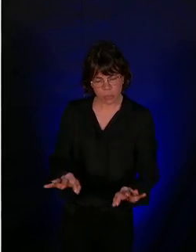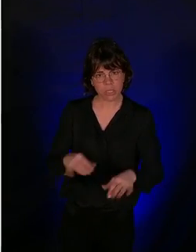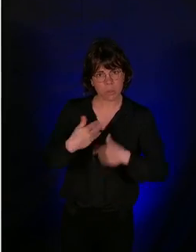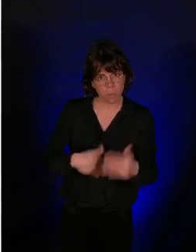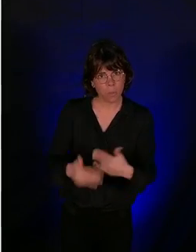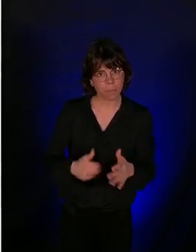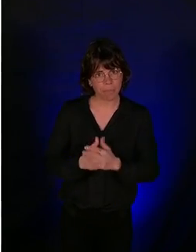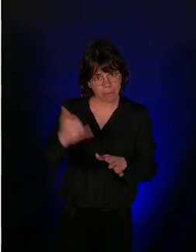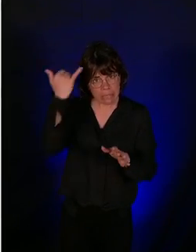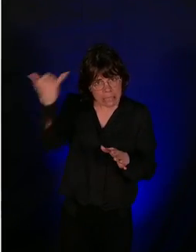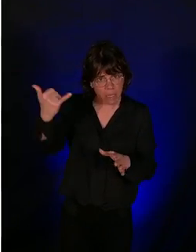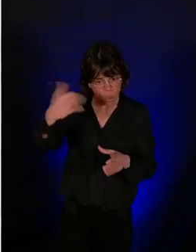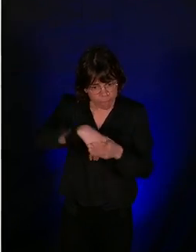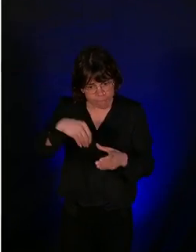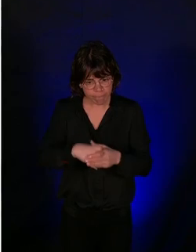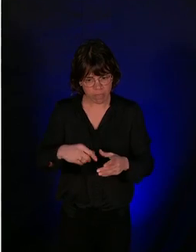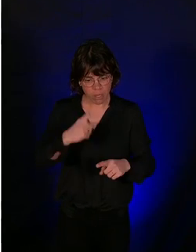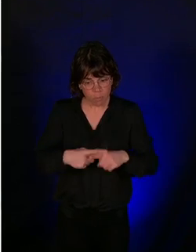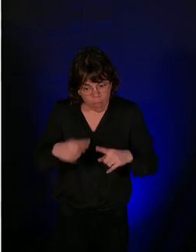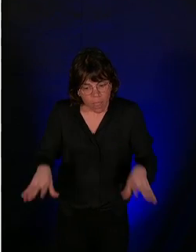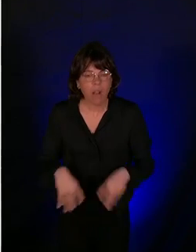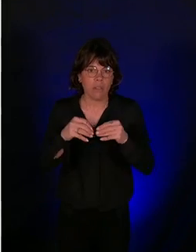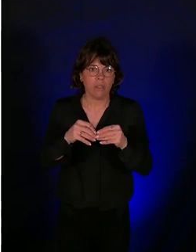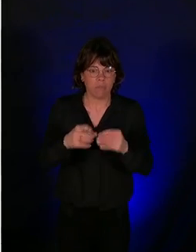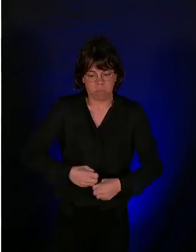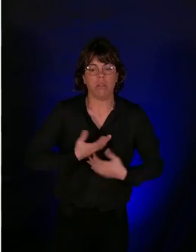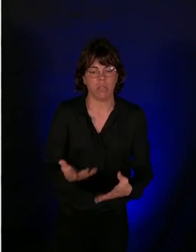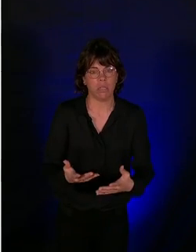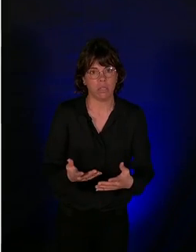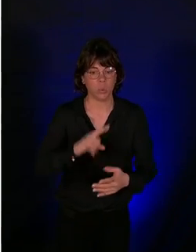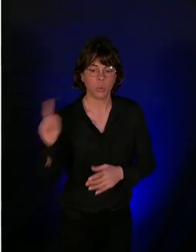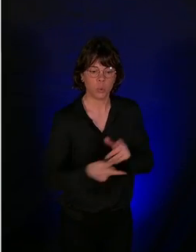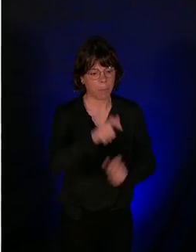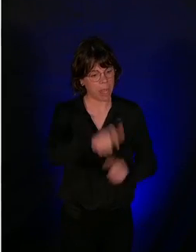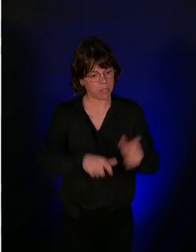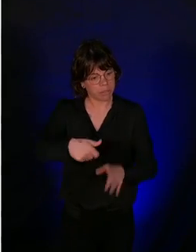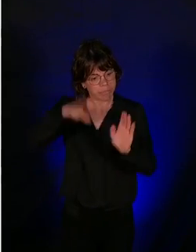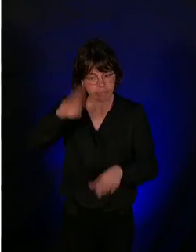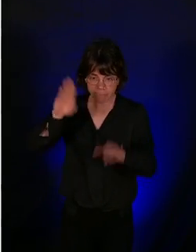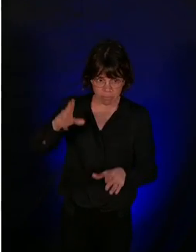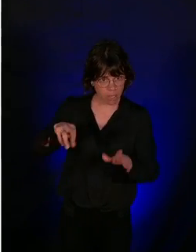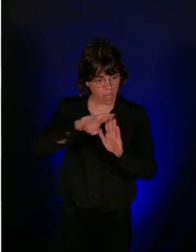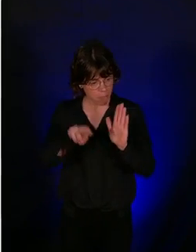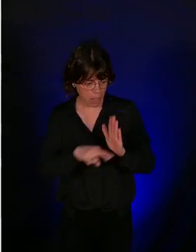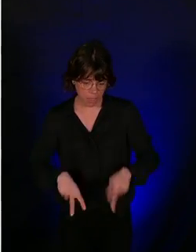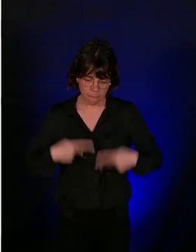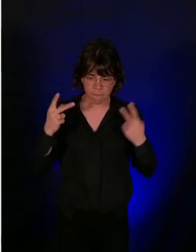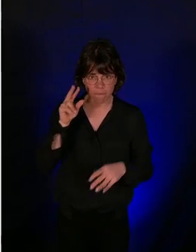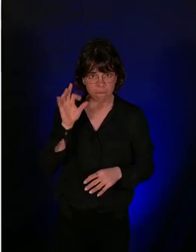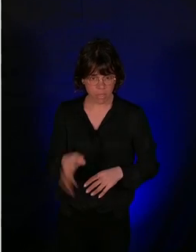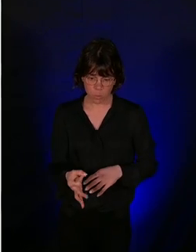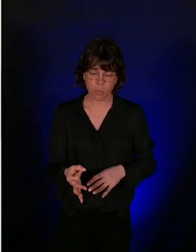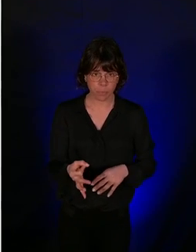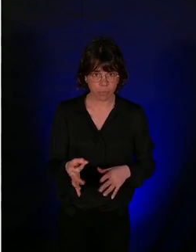confronter des idées au sein de la direction confédérale dont chaque Membre s'engage à respecter les règles de vie les décisions